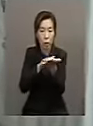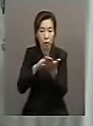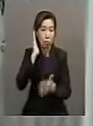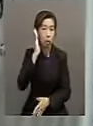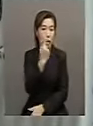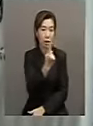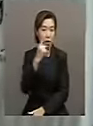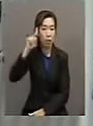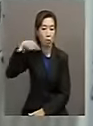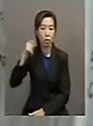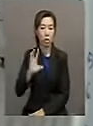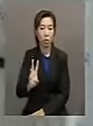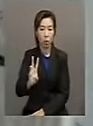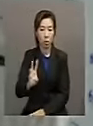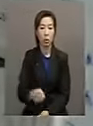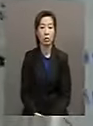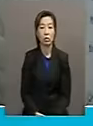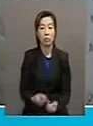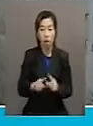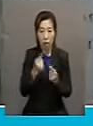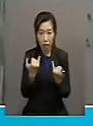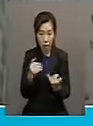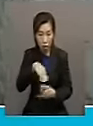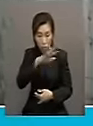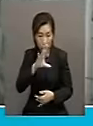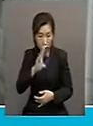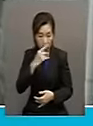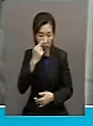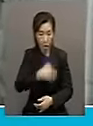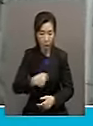าย1คนกับผู้หญิงอีก6คนนะครับแต่ว่าอาการตอนนี้ทุกคนก็อยู่ในขั้นปลอดภัยดีนะครับ